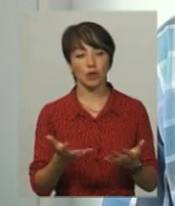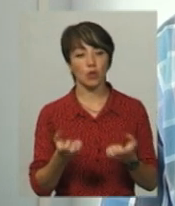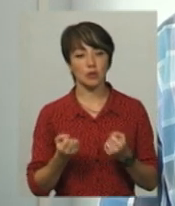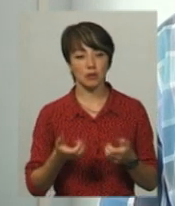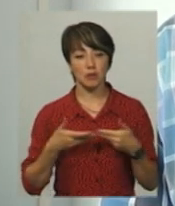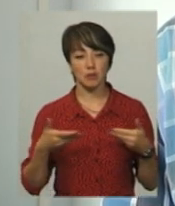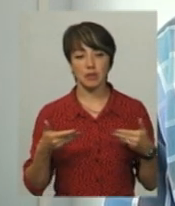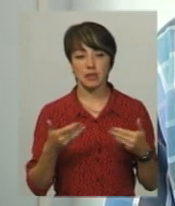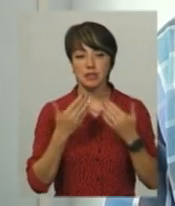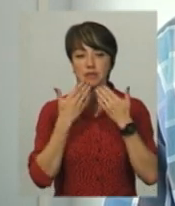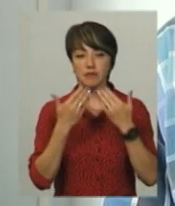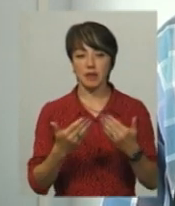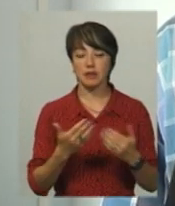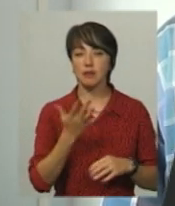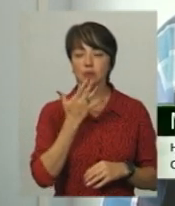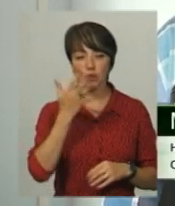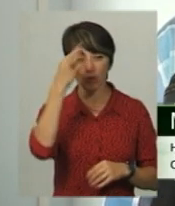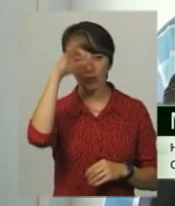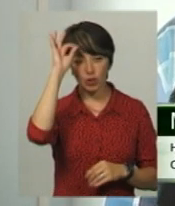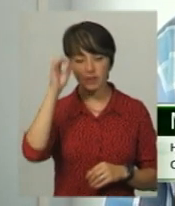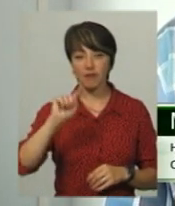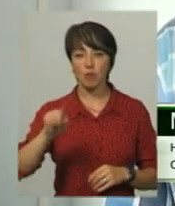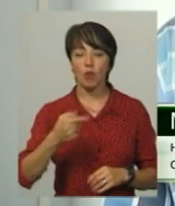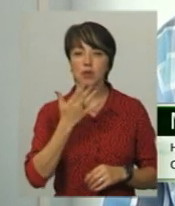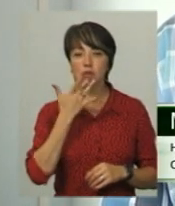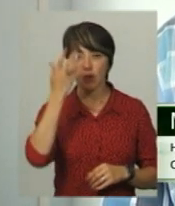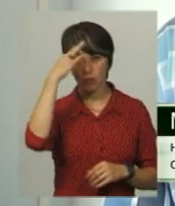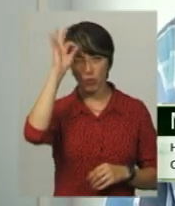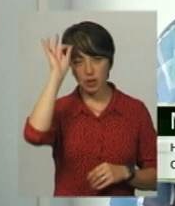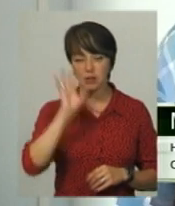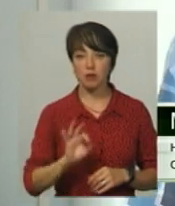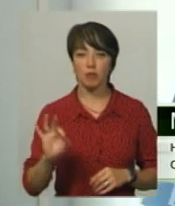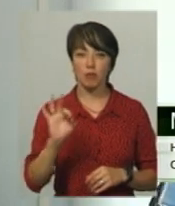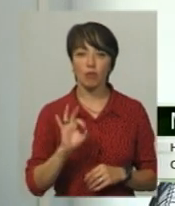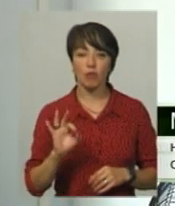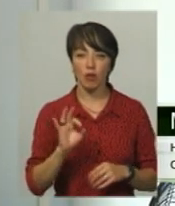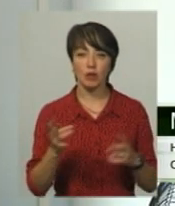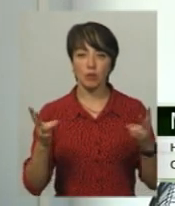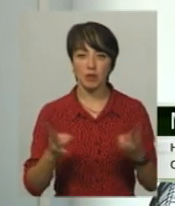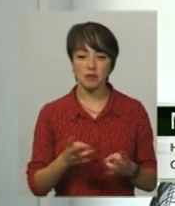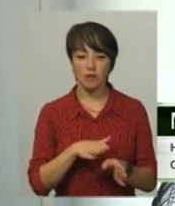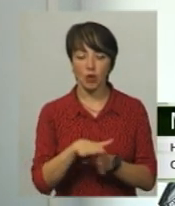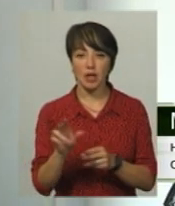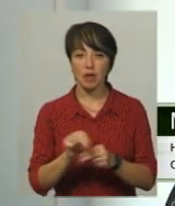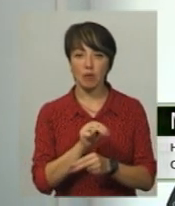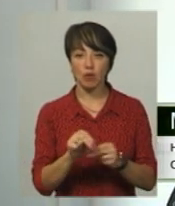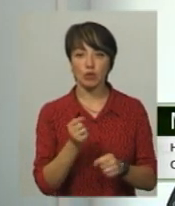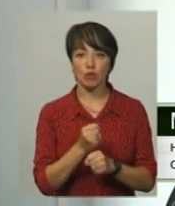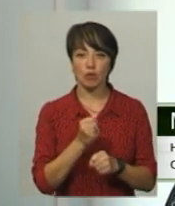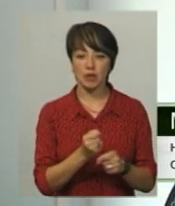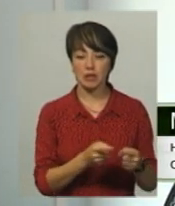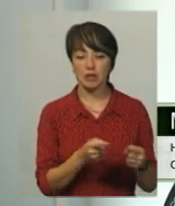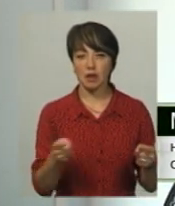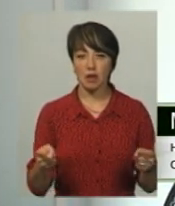ми звернення Національної поліції, вимогу Національної поліції щодо необхідності виконання ремонтних робіт на